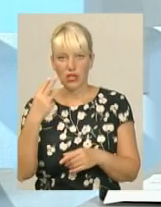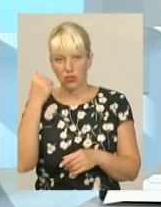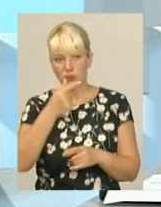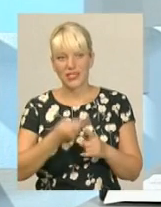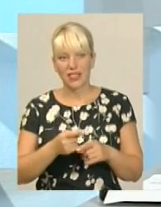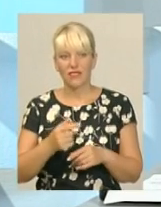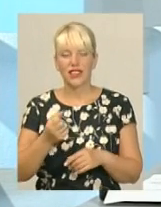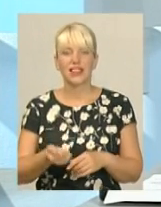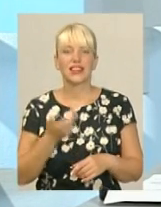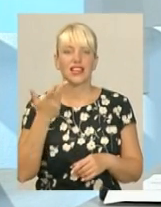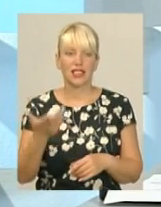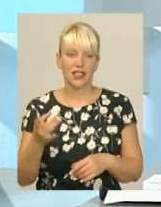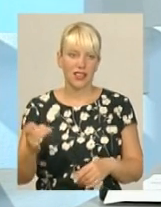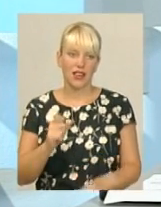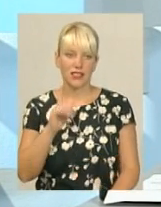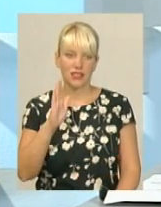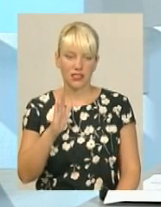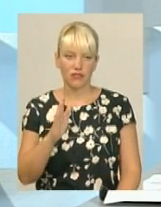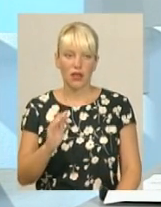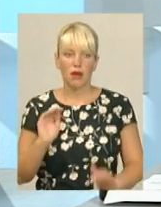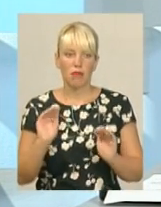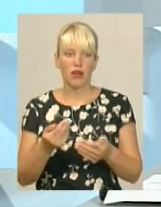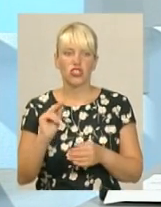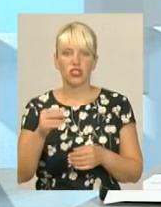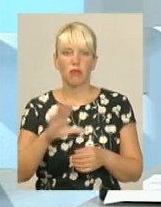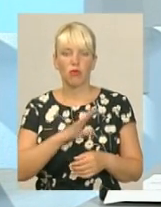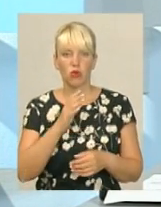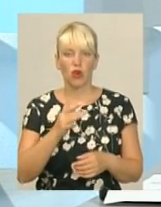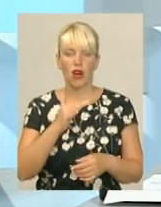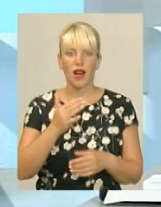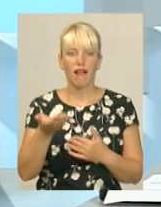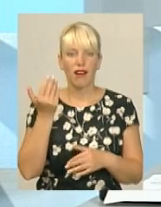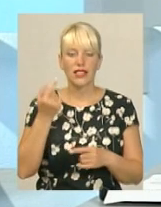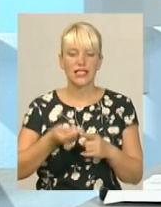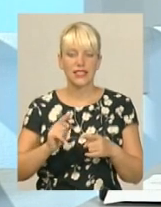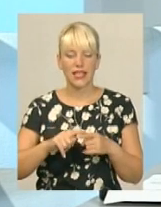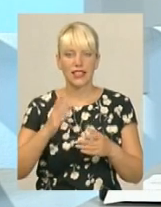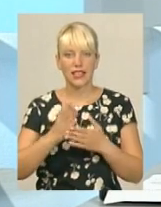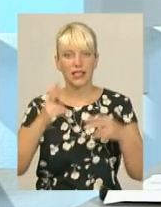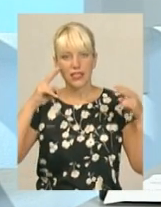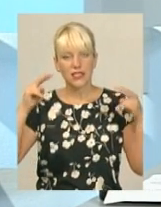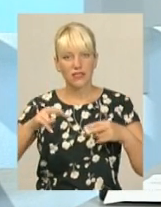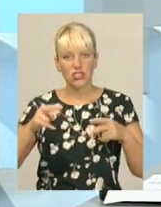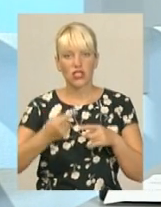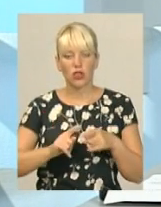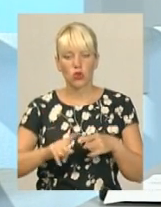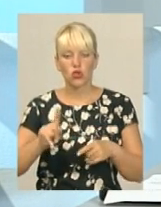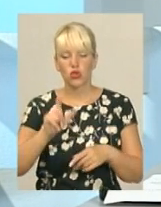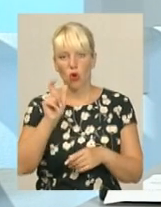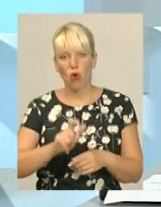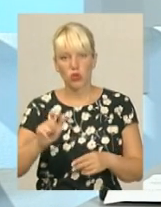в декілька разів значно менше, ніж було раніше. Це є свідченням того, що особовий склад